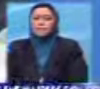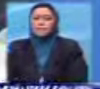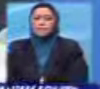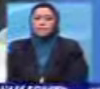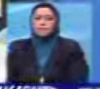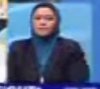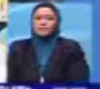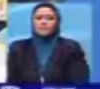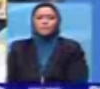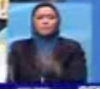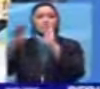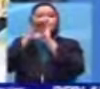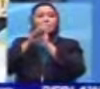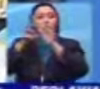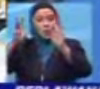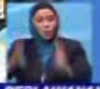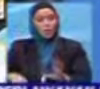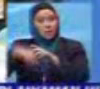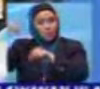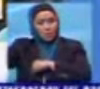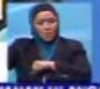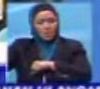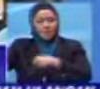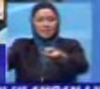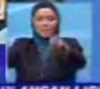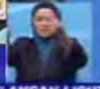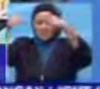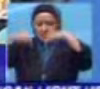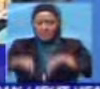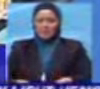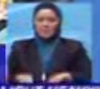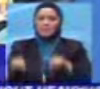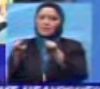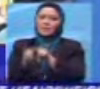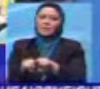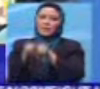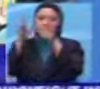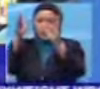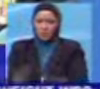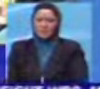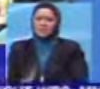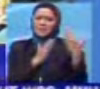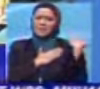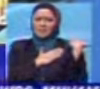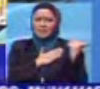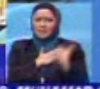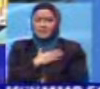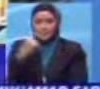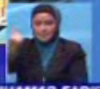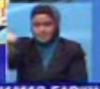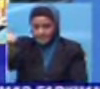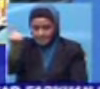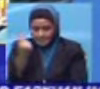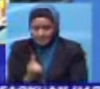Macam warga asing pun, dia dah datang sebagai orang yang bertanggungjawab. Dia boleh cemak dia punya apa